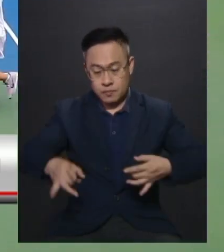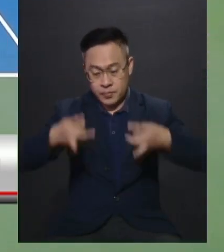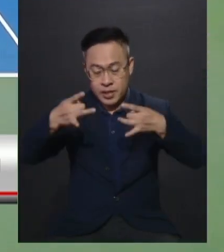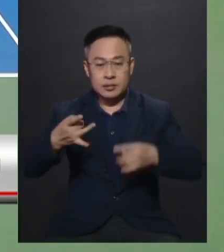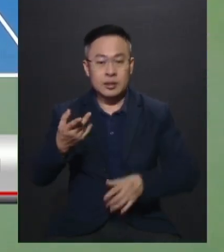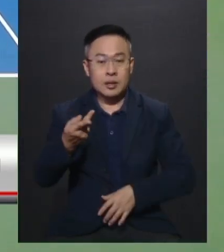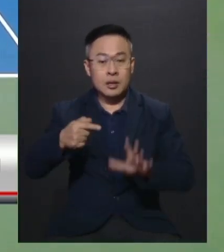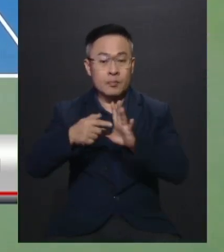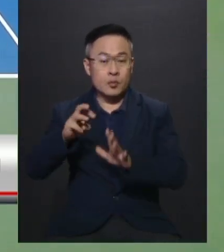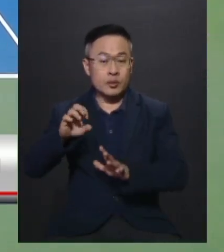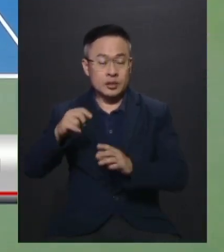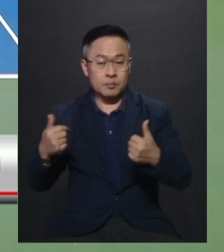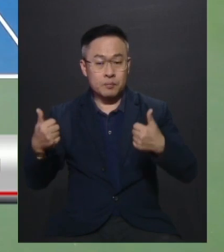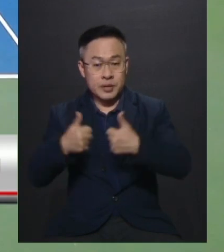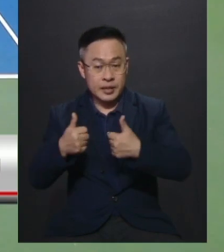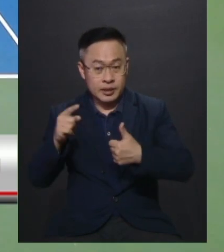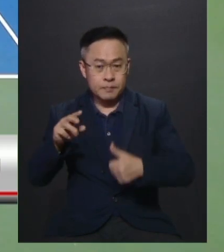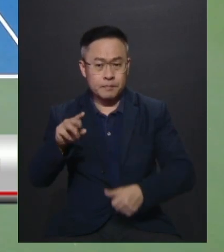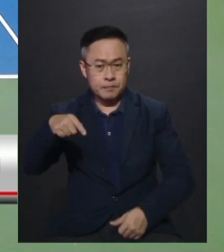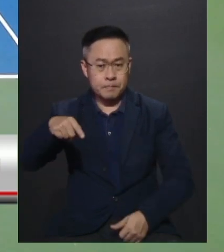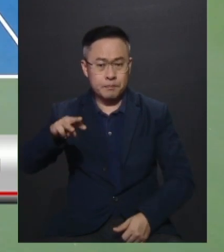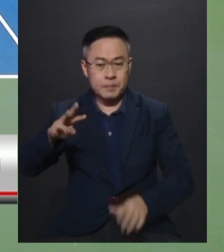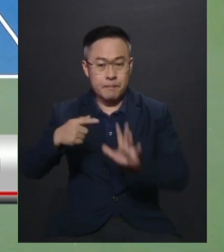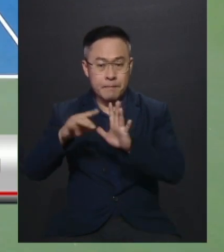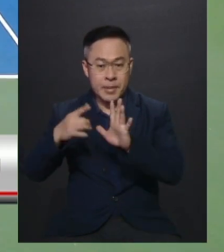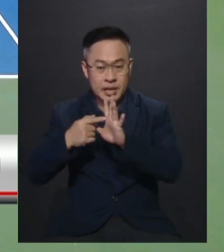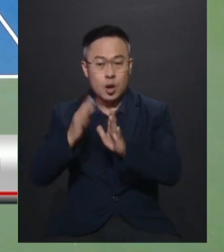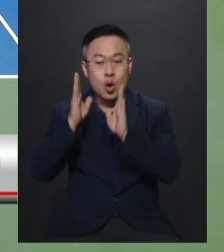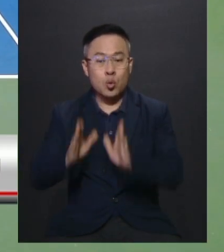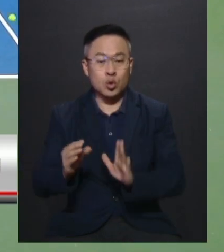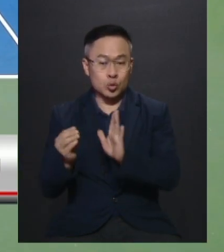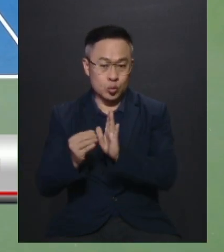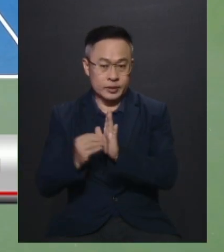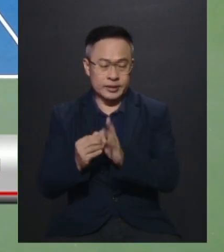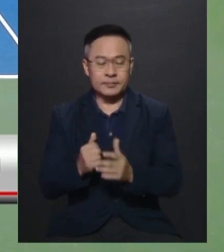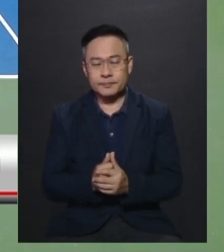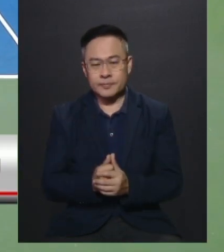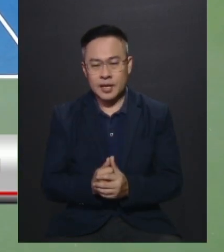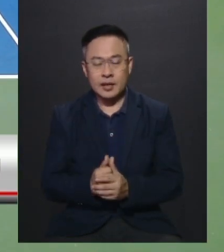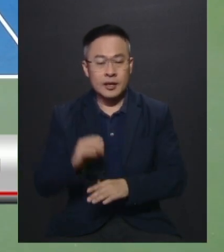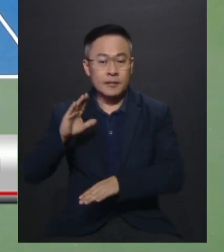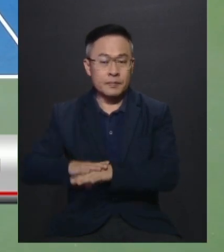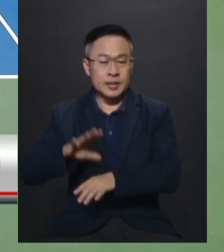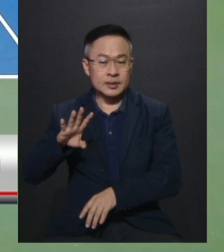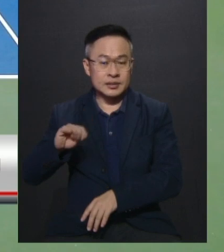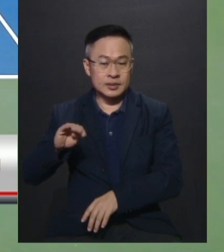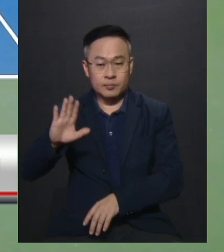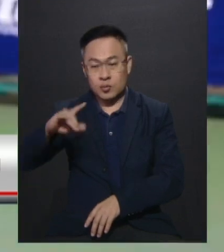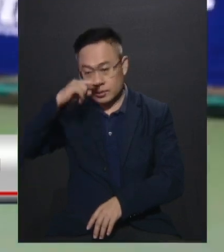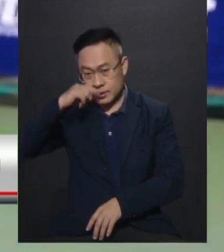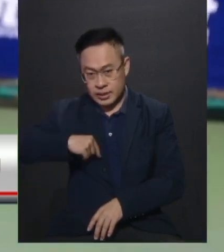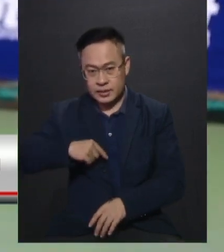คะจะไปเจอกับพิมมาดาลิมค่ะนักเทนนิสจากกรุงเทพนะคะเป็นลูกครึ่งไทยสิงคโปร์มืออันดับ40ของไทย